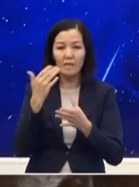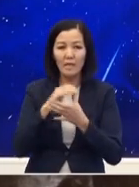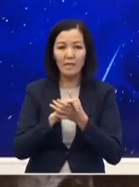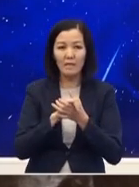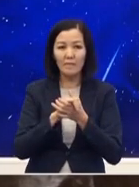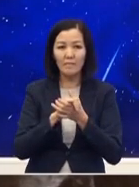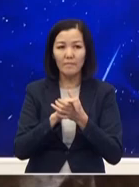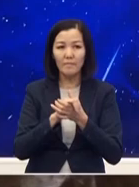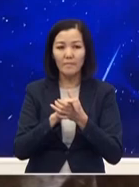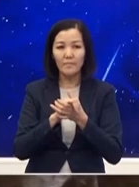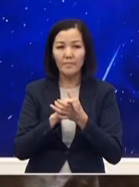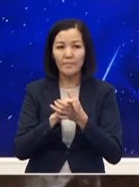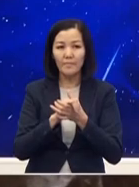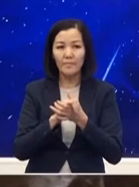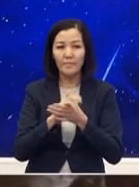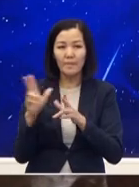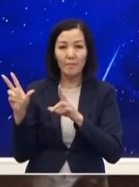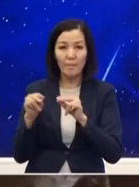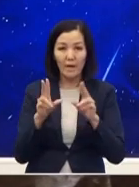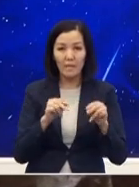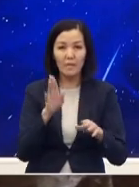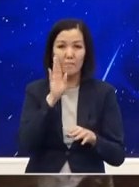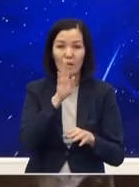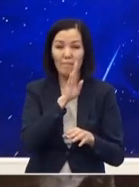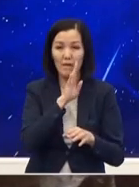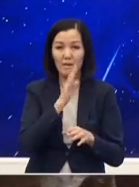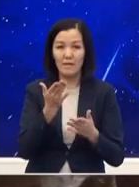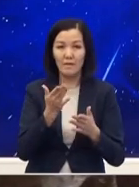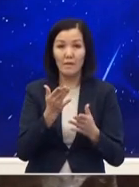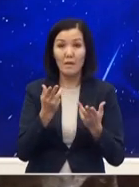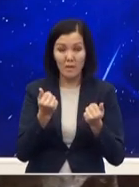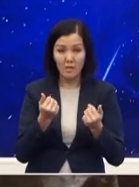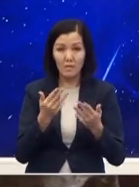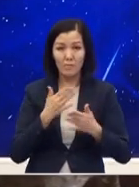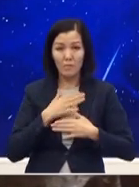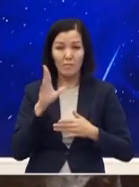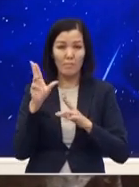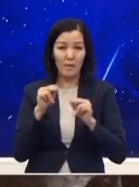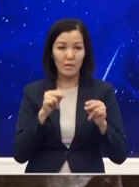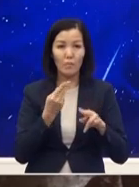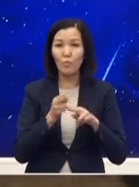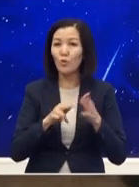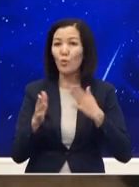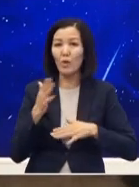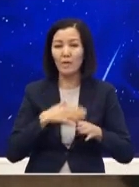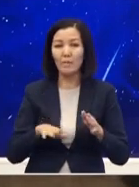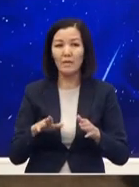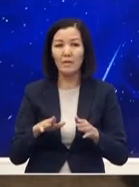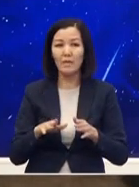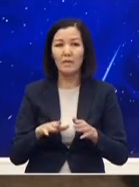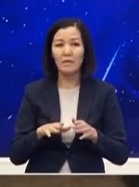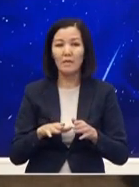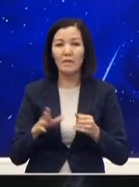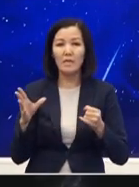қылып отқаныңа бақытты шығарсың деп мені сұрайды да мен. Конечно, бақыттымын. Өте қуанамын. Анардың атам екені